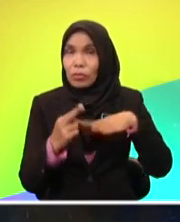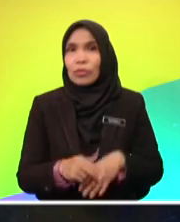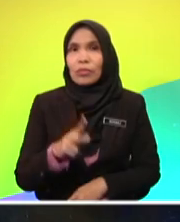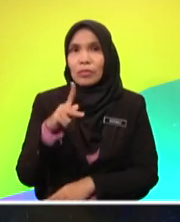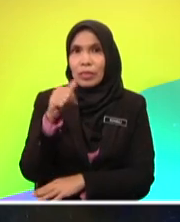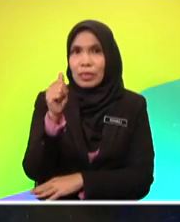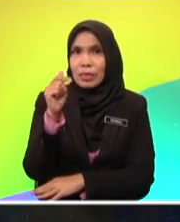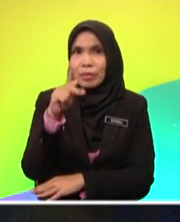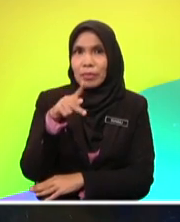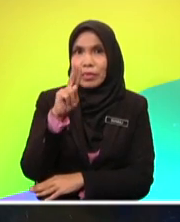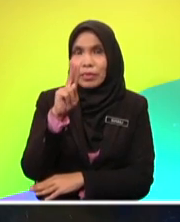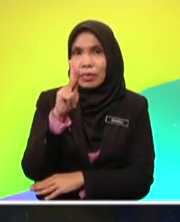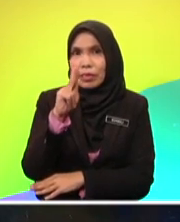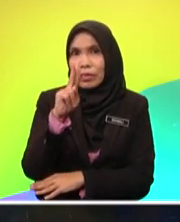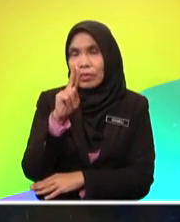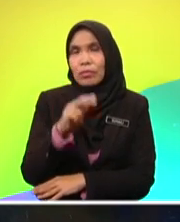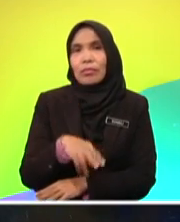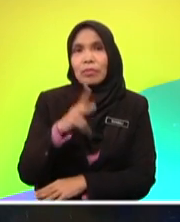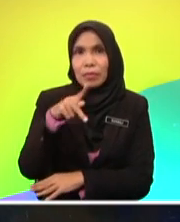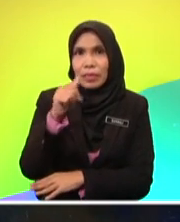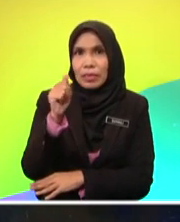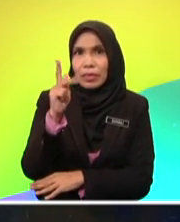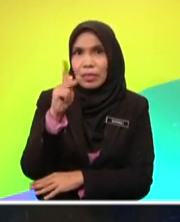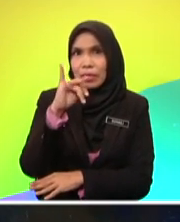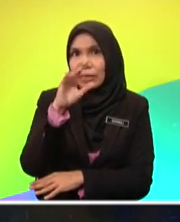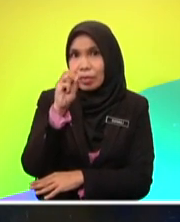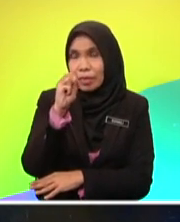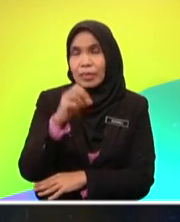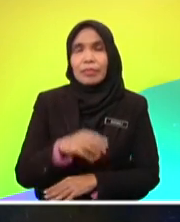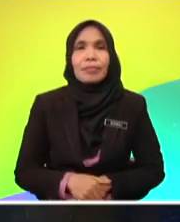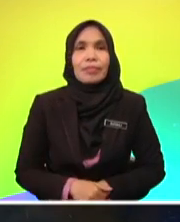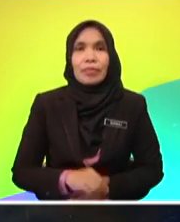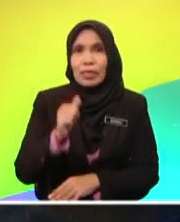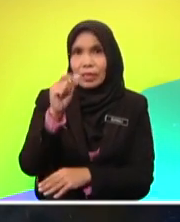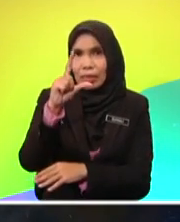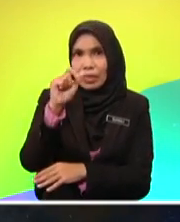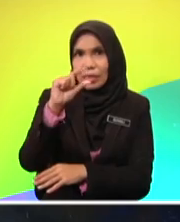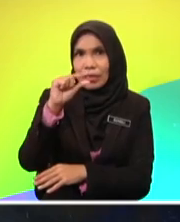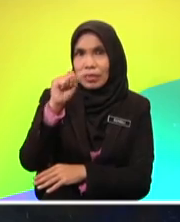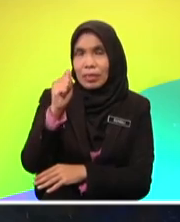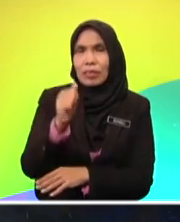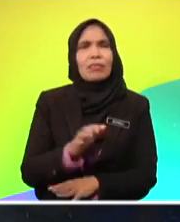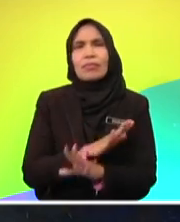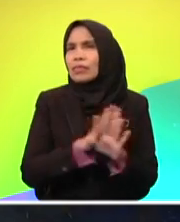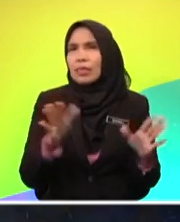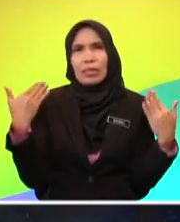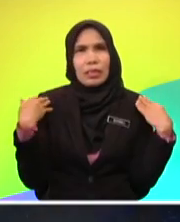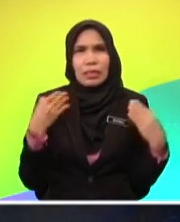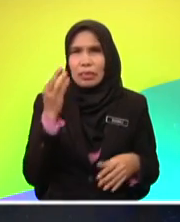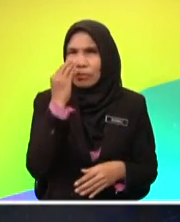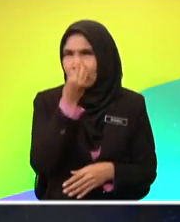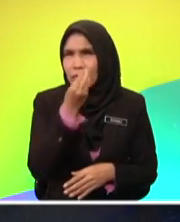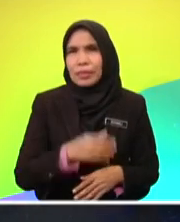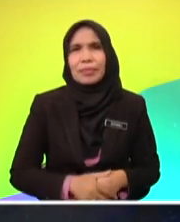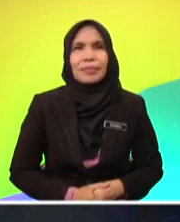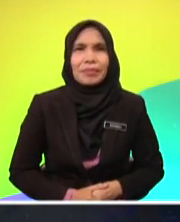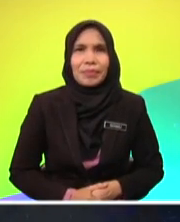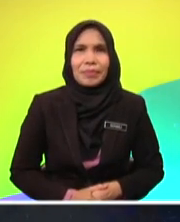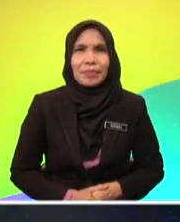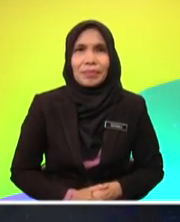yang tidak mengeluarkan bunga. Okay, jelas kat situ? Jelas, cikgu. Tapi saya ada satu persoalan, cikgu. Okey, apa dia?